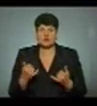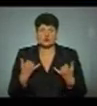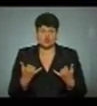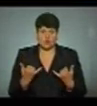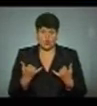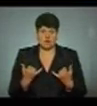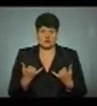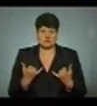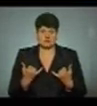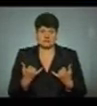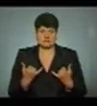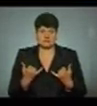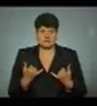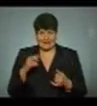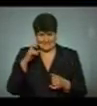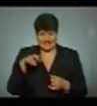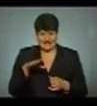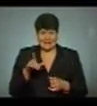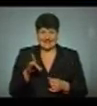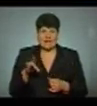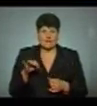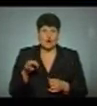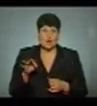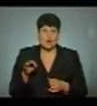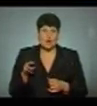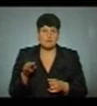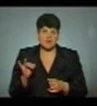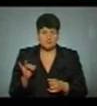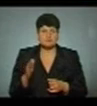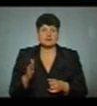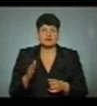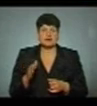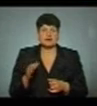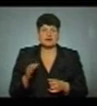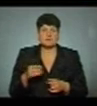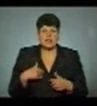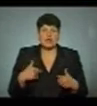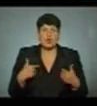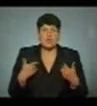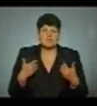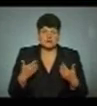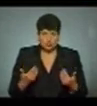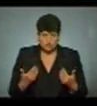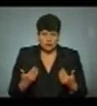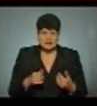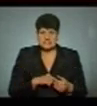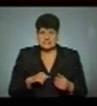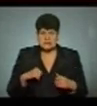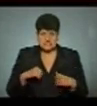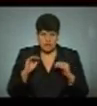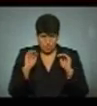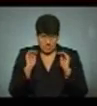з країн Європи чи з Східної Азії, ми рекомендуємо самоізолюватися